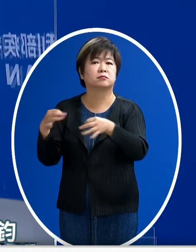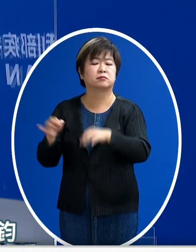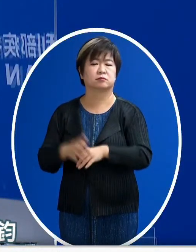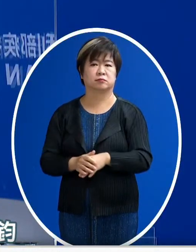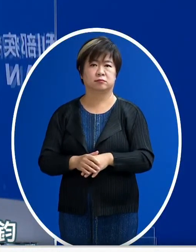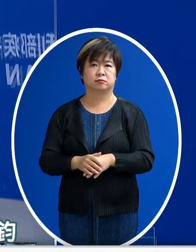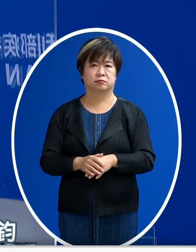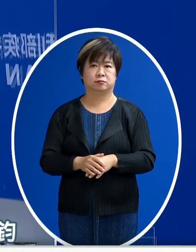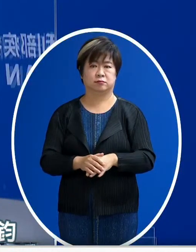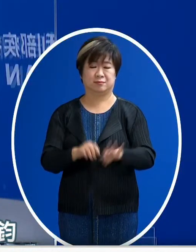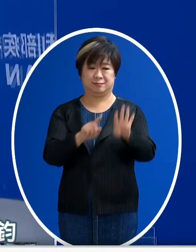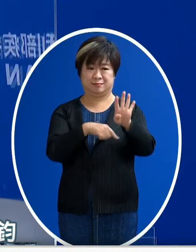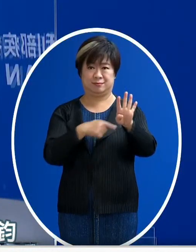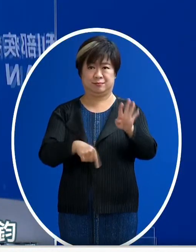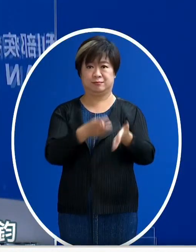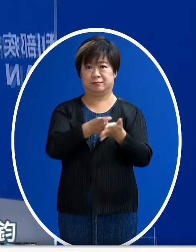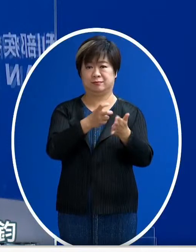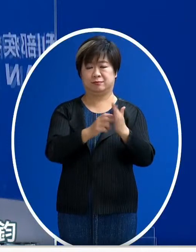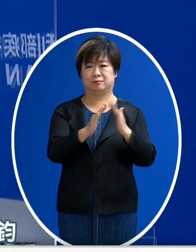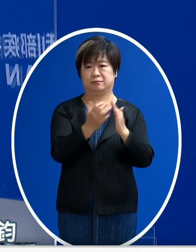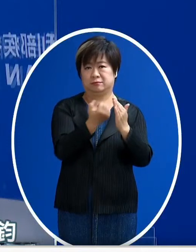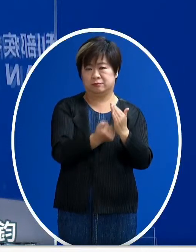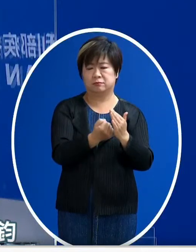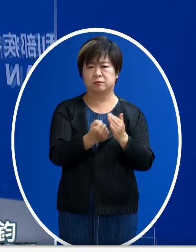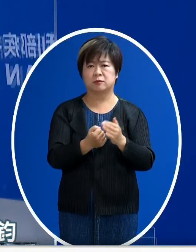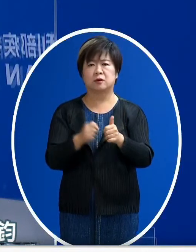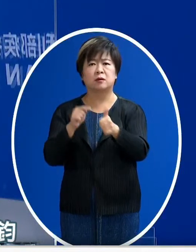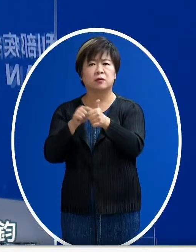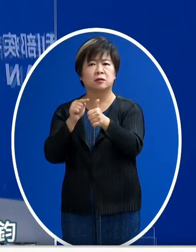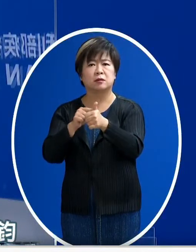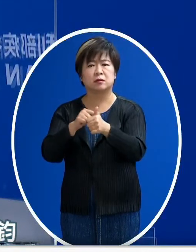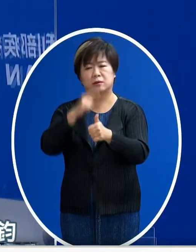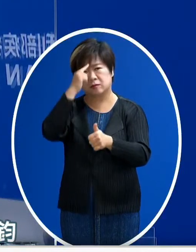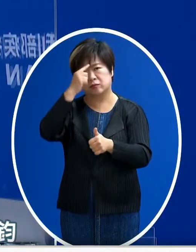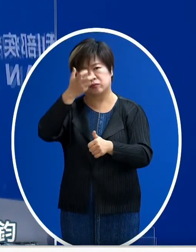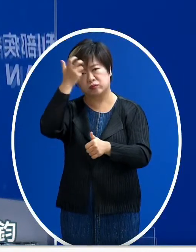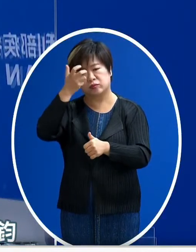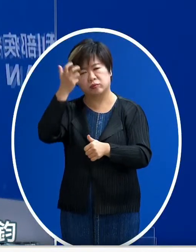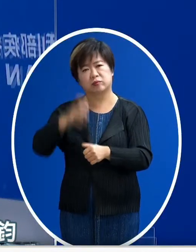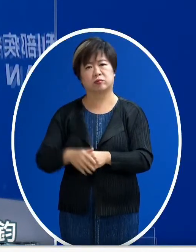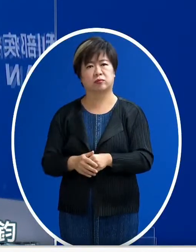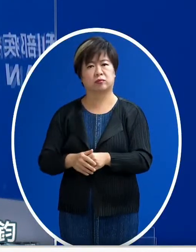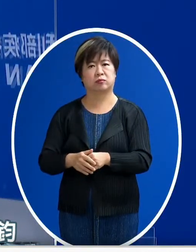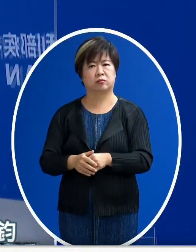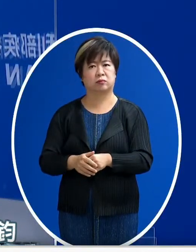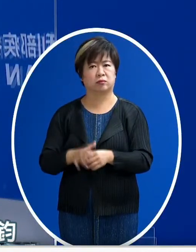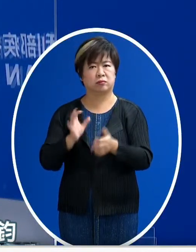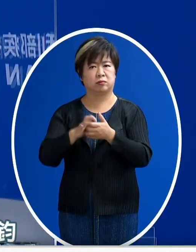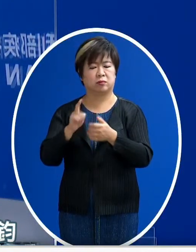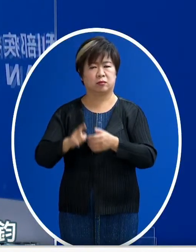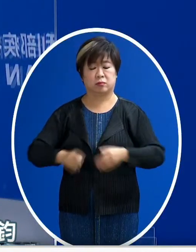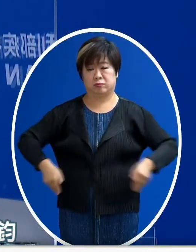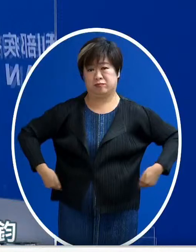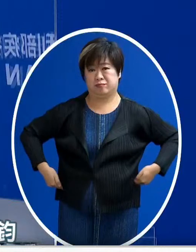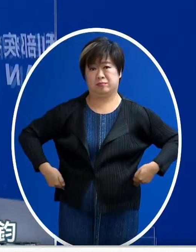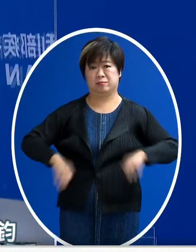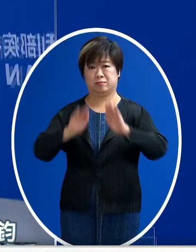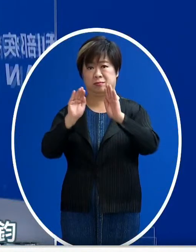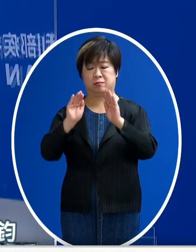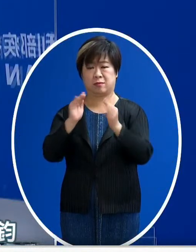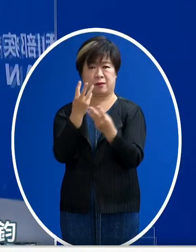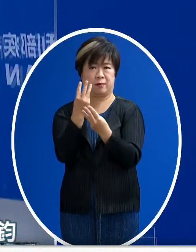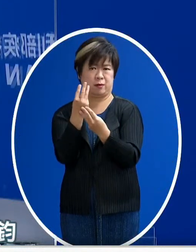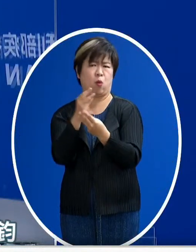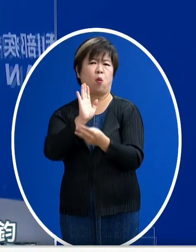因为他现在目前其实是发烧的症状目前是初步诊断为这个双侧的肾脏有发炎，跟